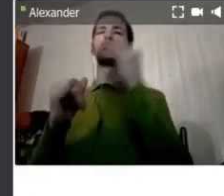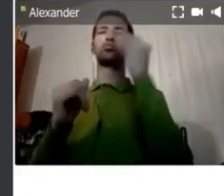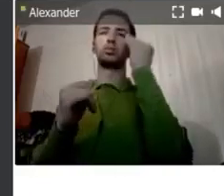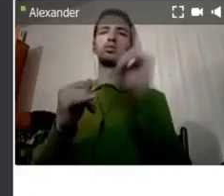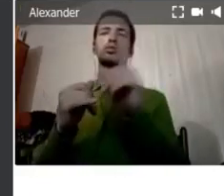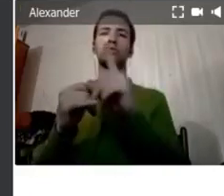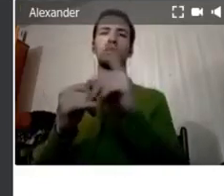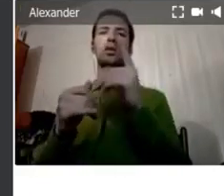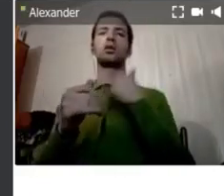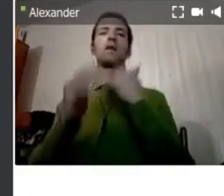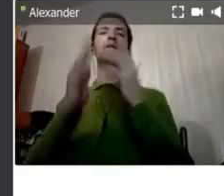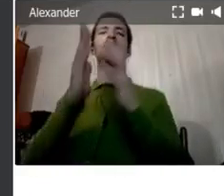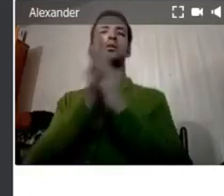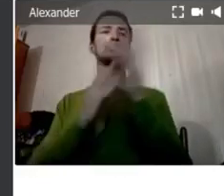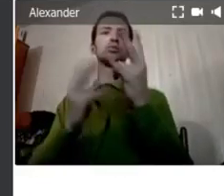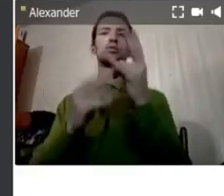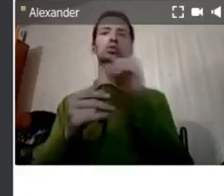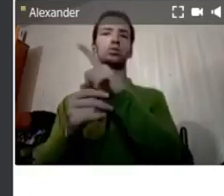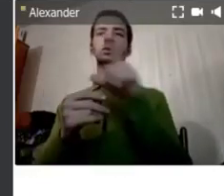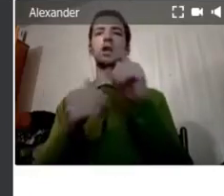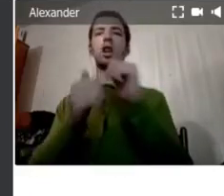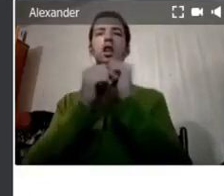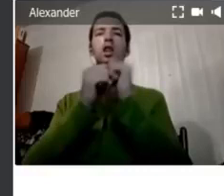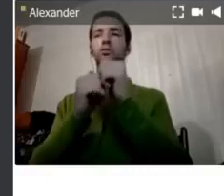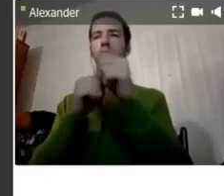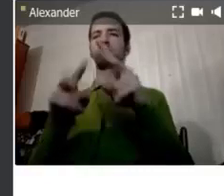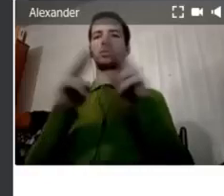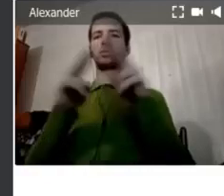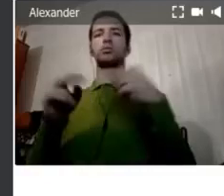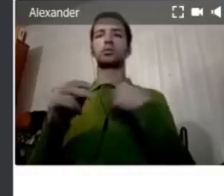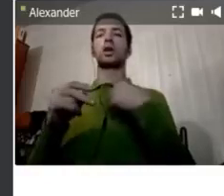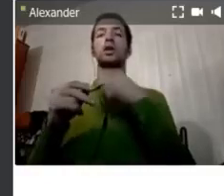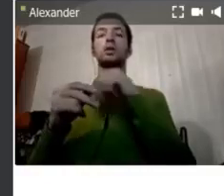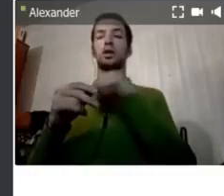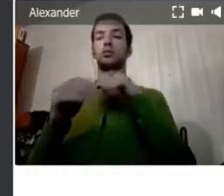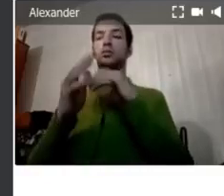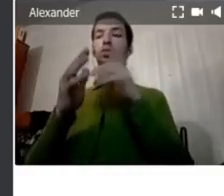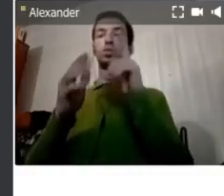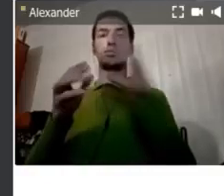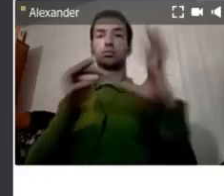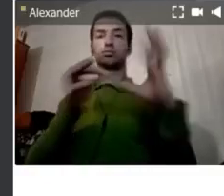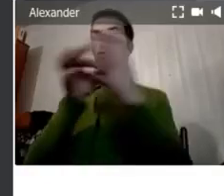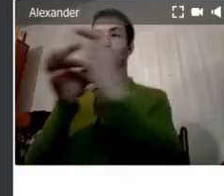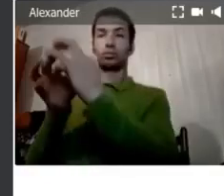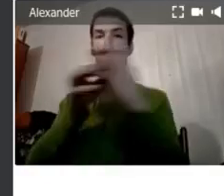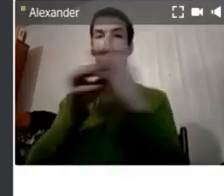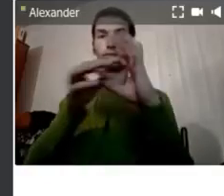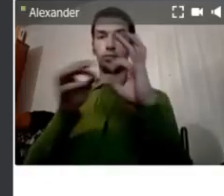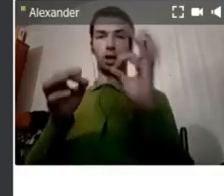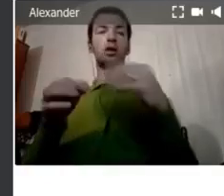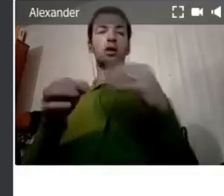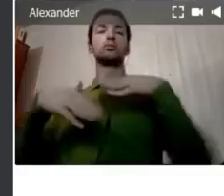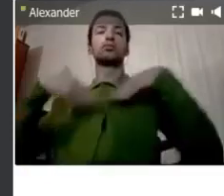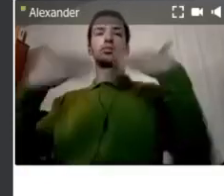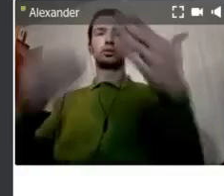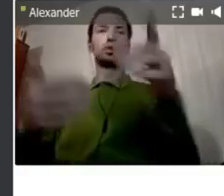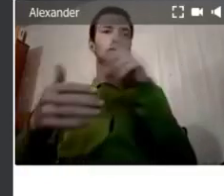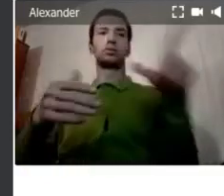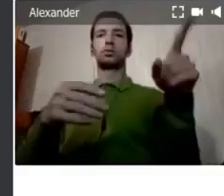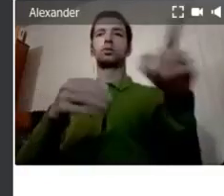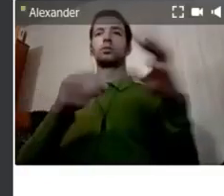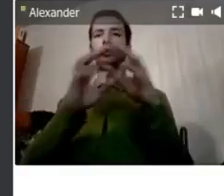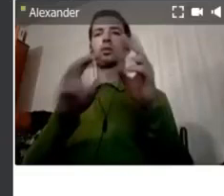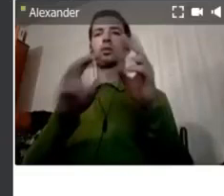который работает активно без вашего уже прямого участия. Да, то есть это человек,